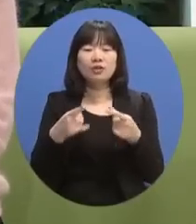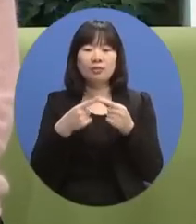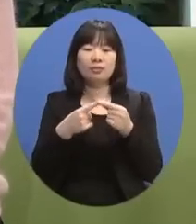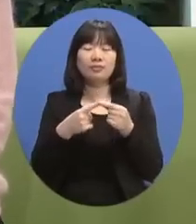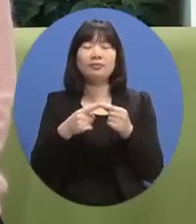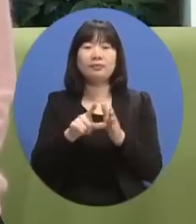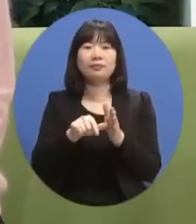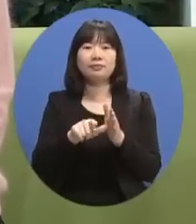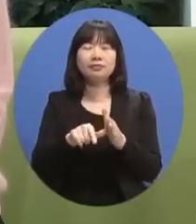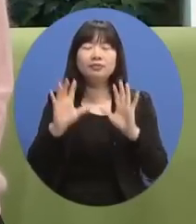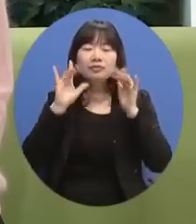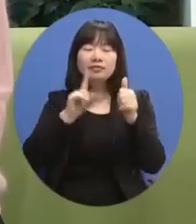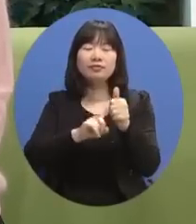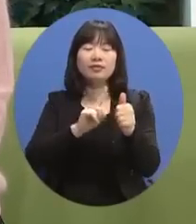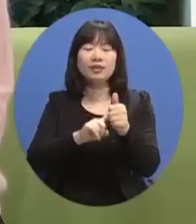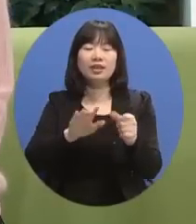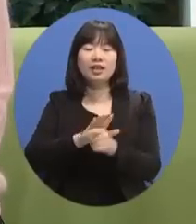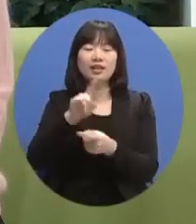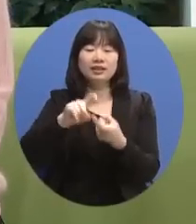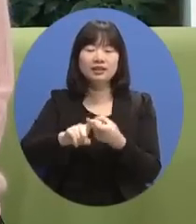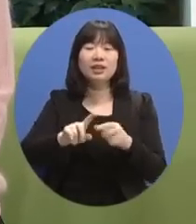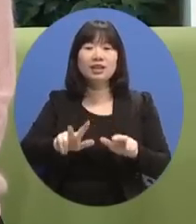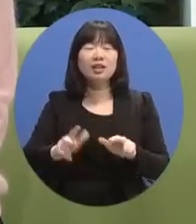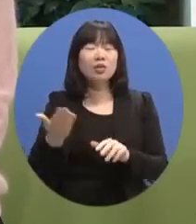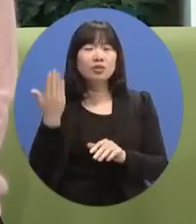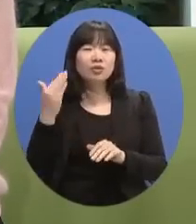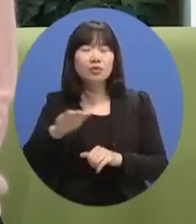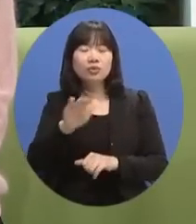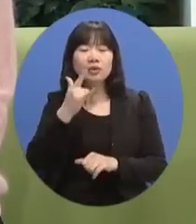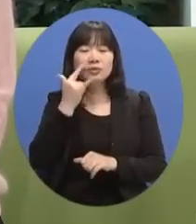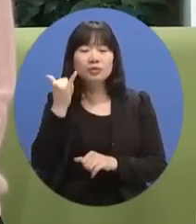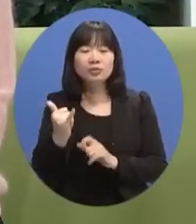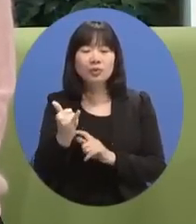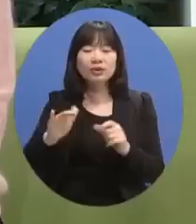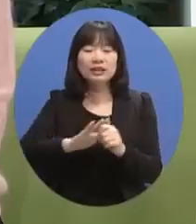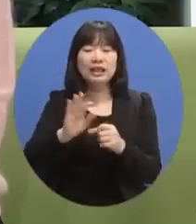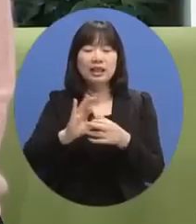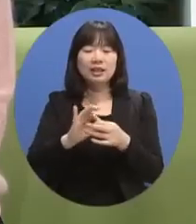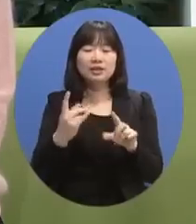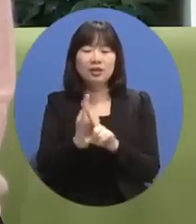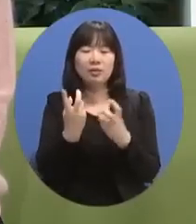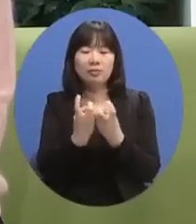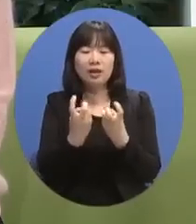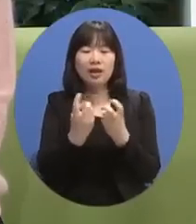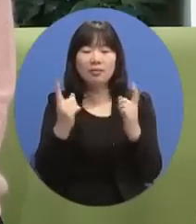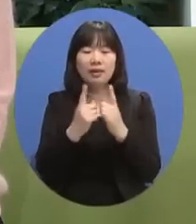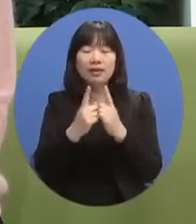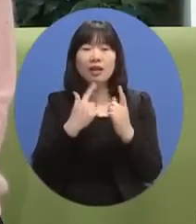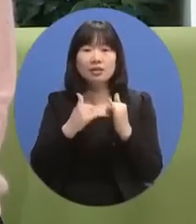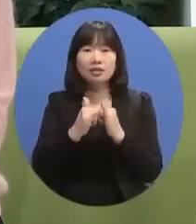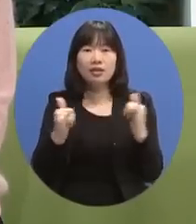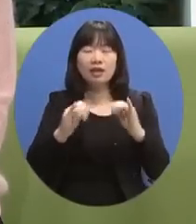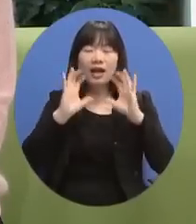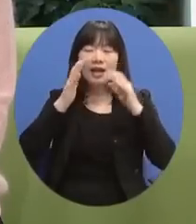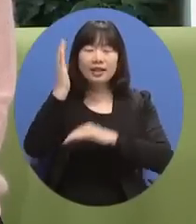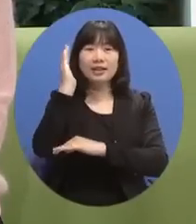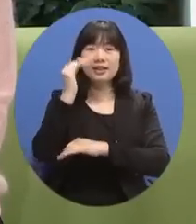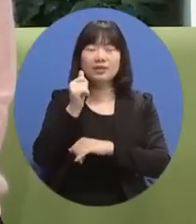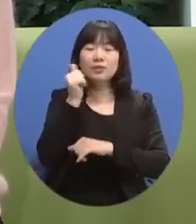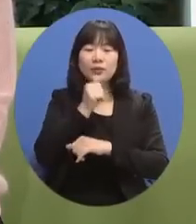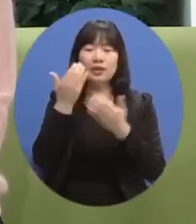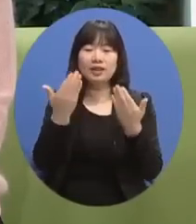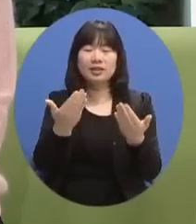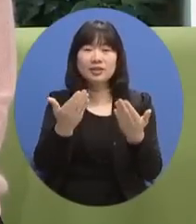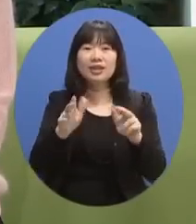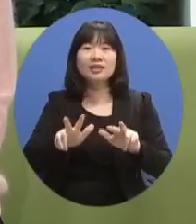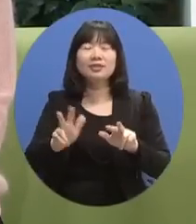번째 시간 아이의 애착. 전에 이제 우리 부모 사랑의 처방전에서 만났던 아이의 이야기를 소개해 드리는